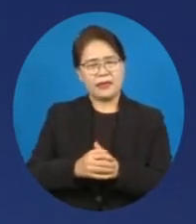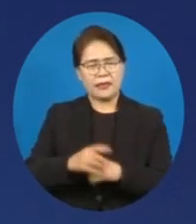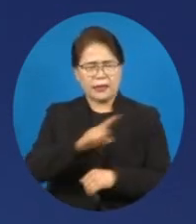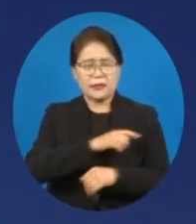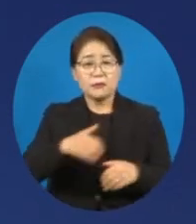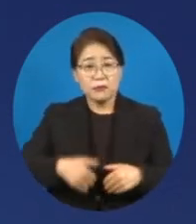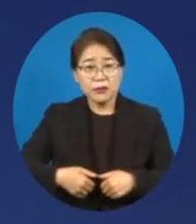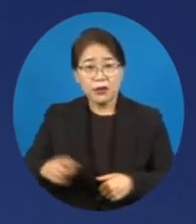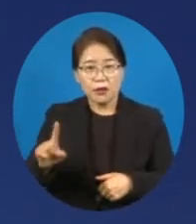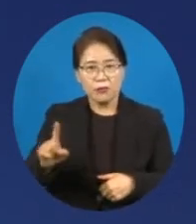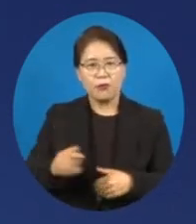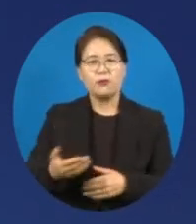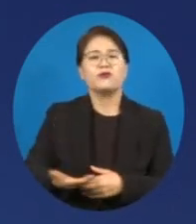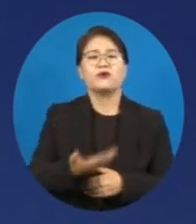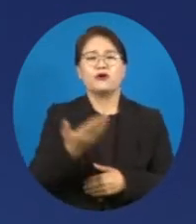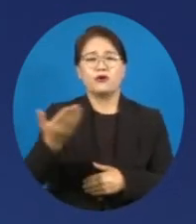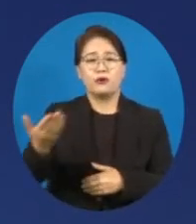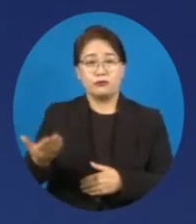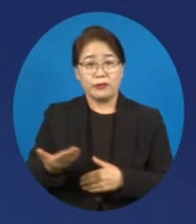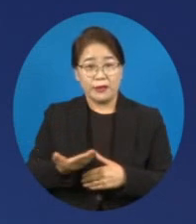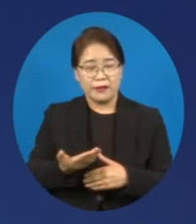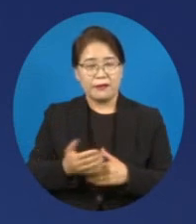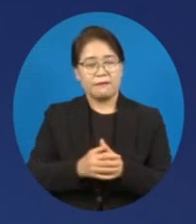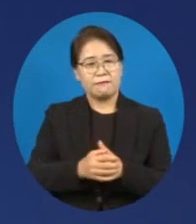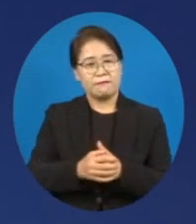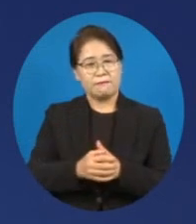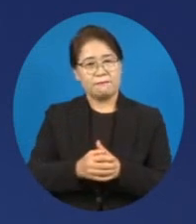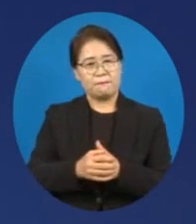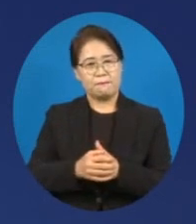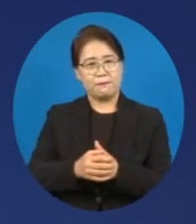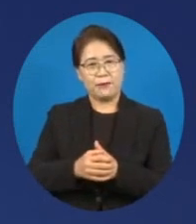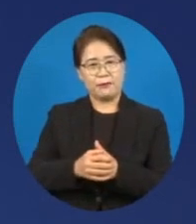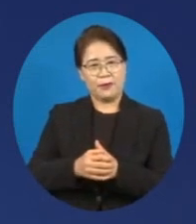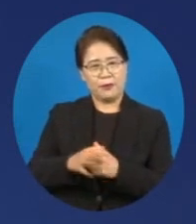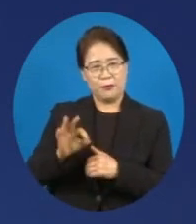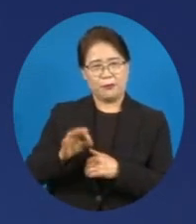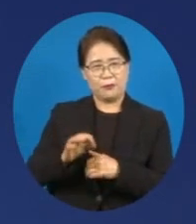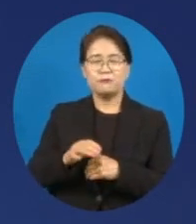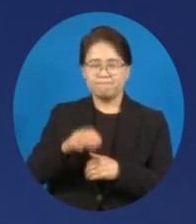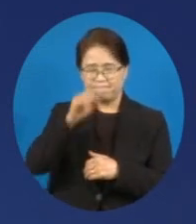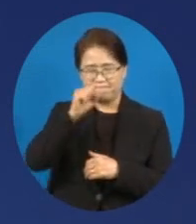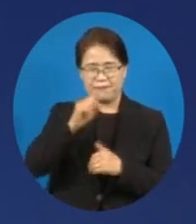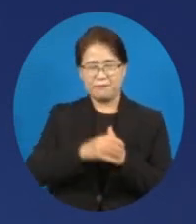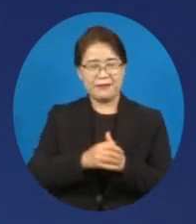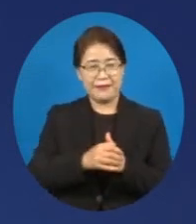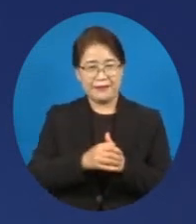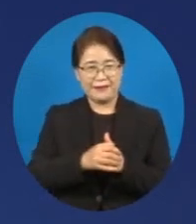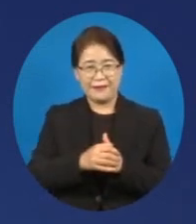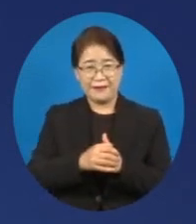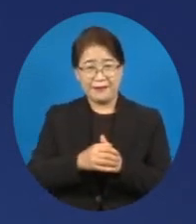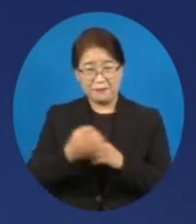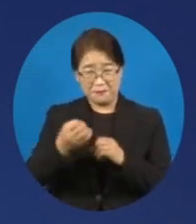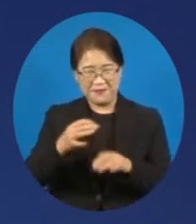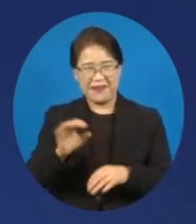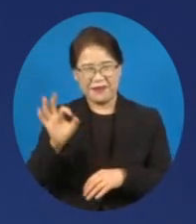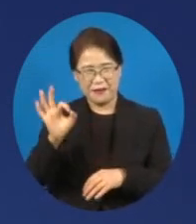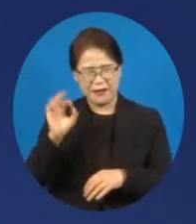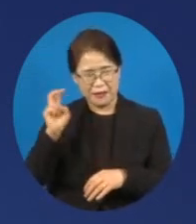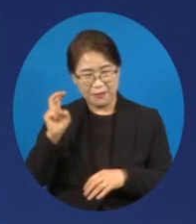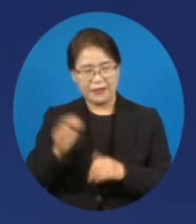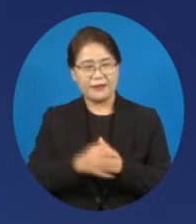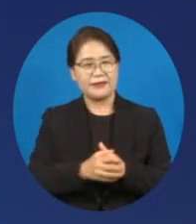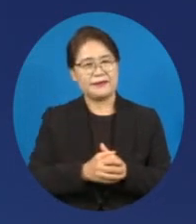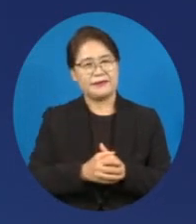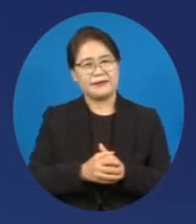그러면 여러분은 동의 안 하실 수 있겠죠 왜냐하면 너무 돈을 좋아하니까 그렇지만 돈이 먼저가 아니라